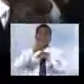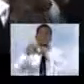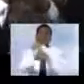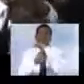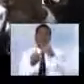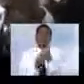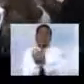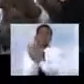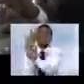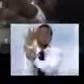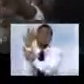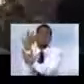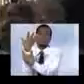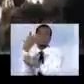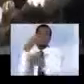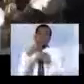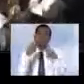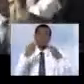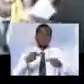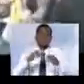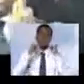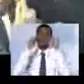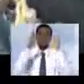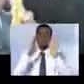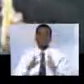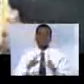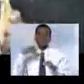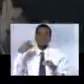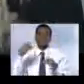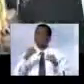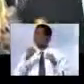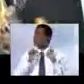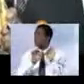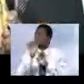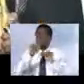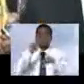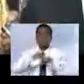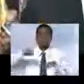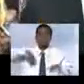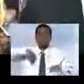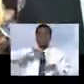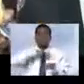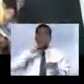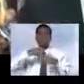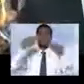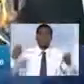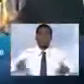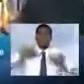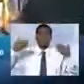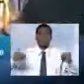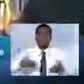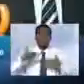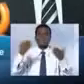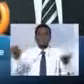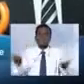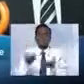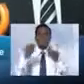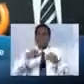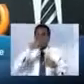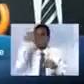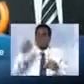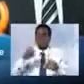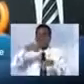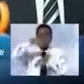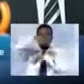pays émergent, cette présence ivoirienne a tout son sens. Nous sommes heureux d'être là, bien qu'il soit minuit passé. Nous sommes